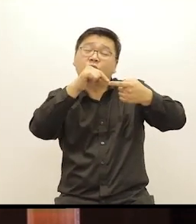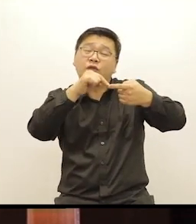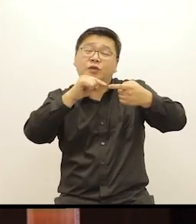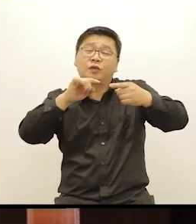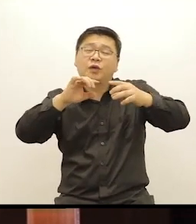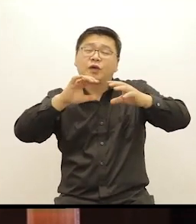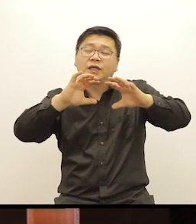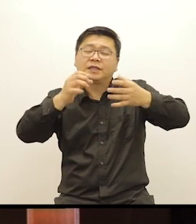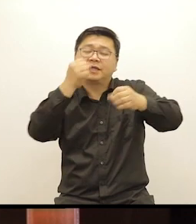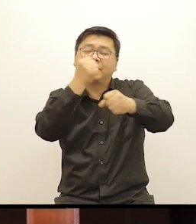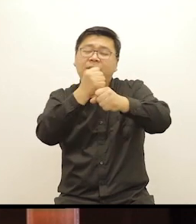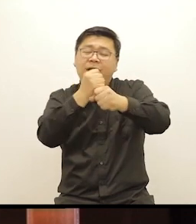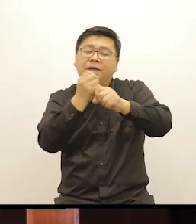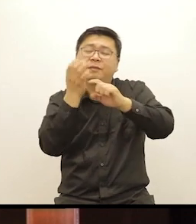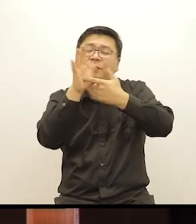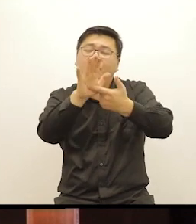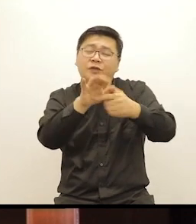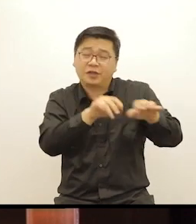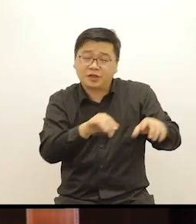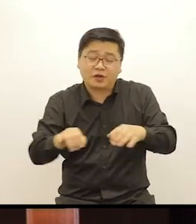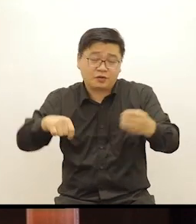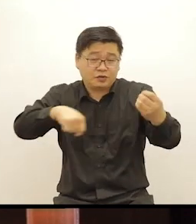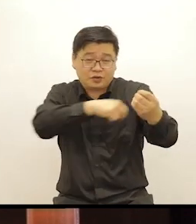그려내는 연주라는 제목으로 두